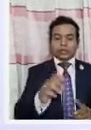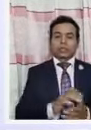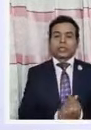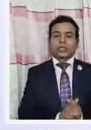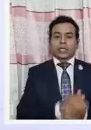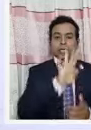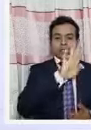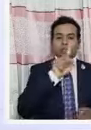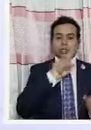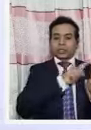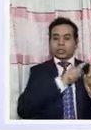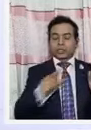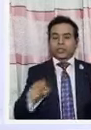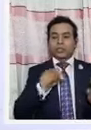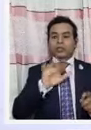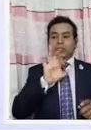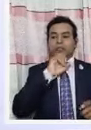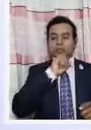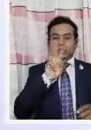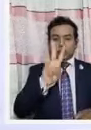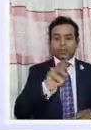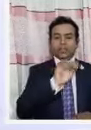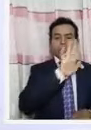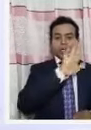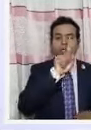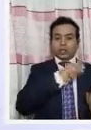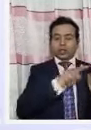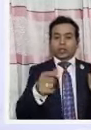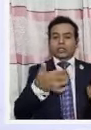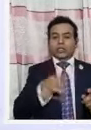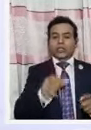21 থেকে 30 বছর এবং 31 থেকে 40 বছরের একজন একজন করে,